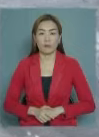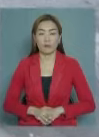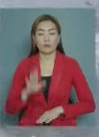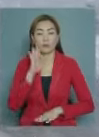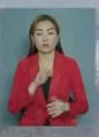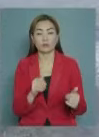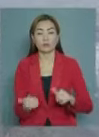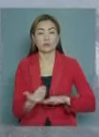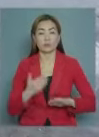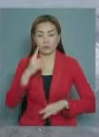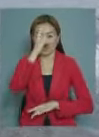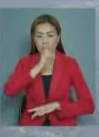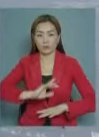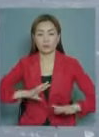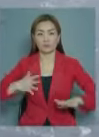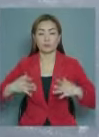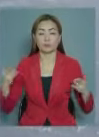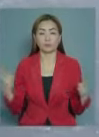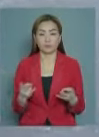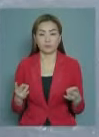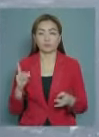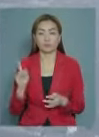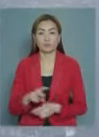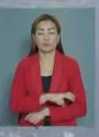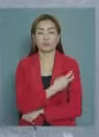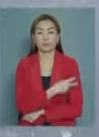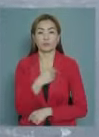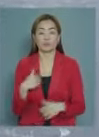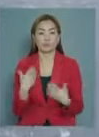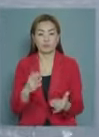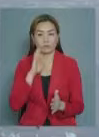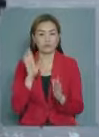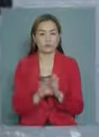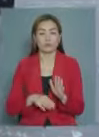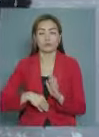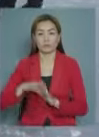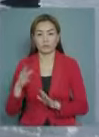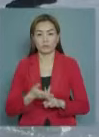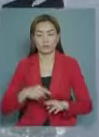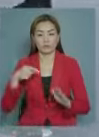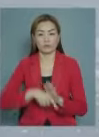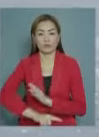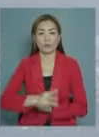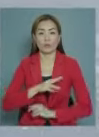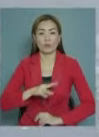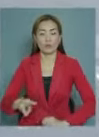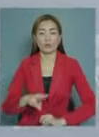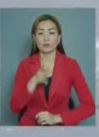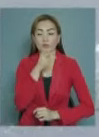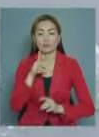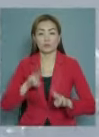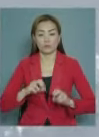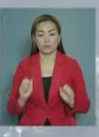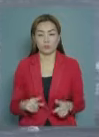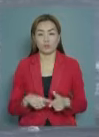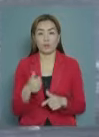Суға сүңгімес бұрын бір айдай уақыт дайындалуы шарт. Тіпті дәрігерлердің кеңесіне жүгінген жөн. Су ішінде 1 минут уақыт қана тұруға